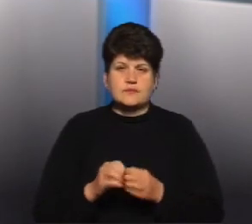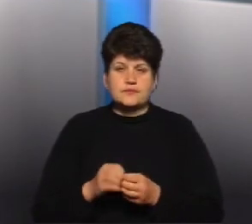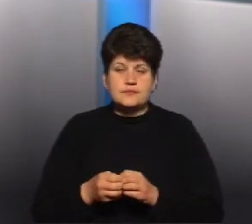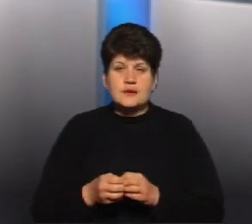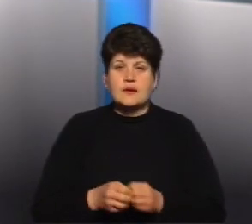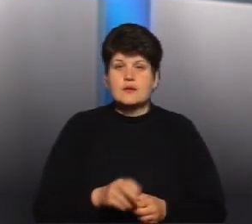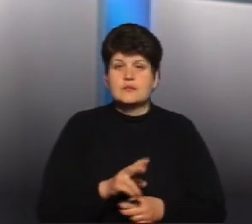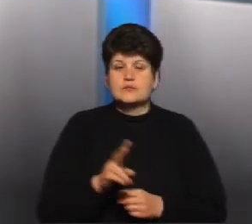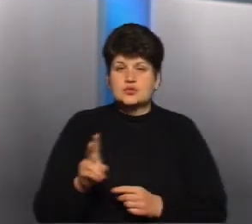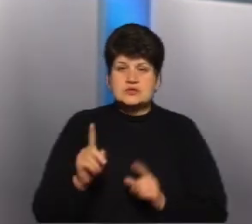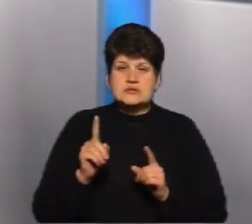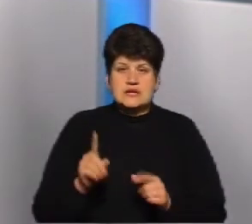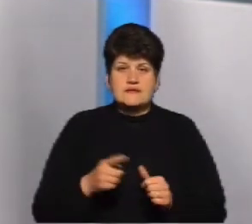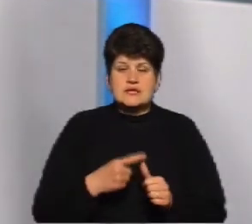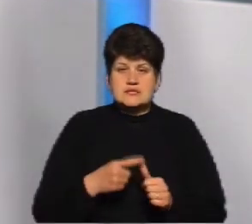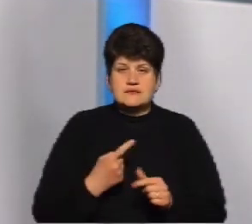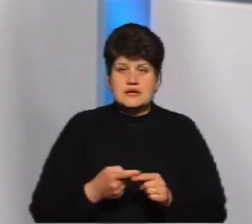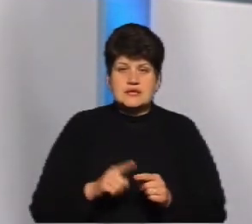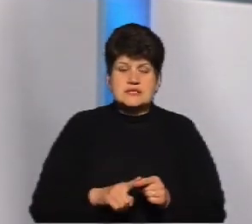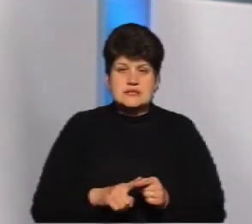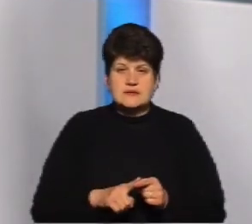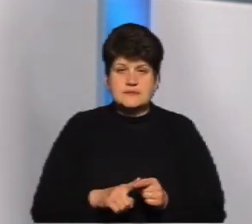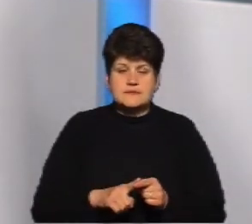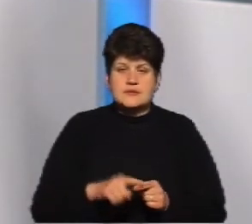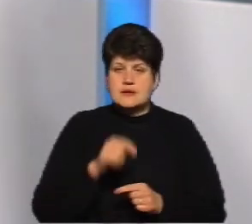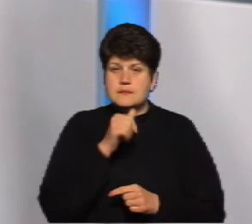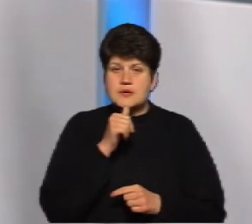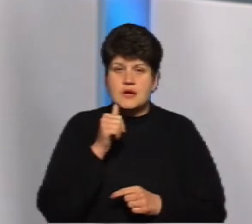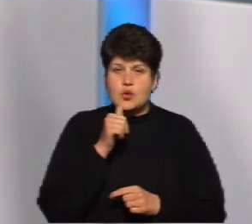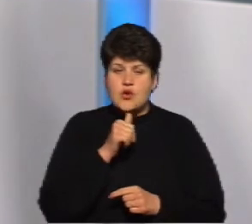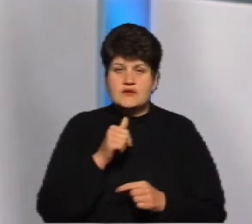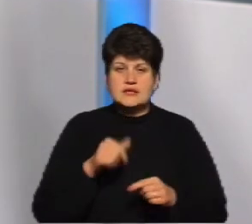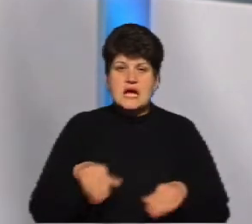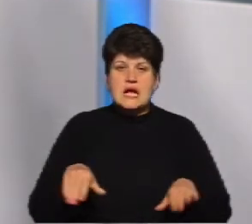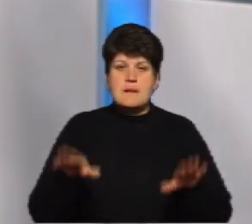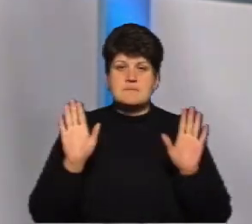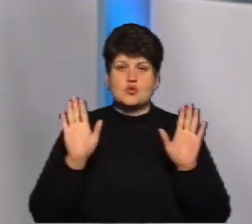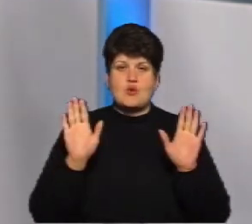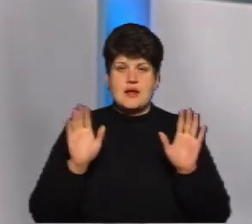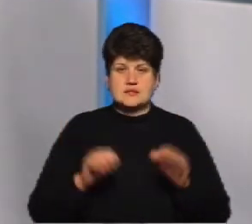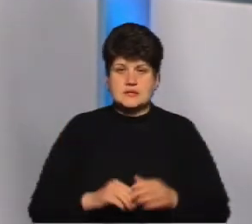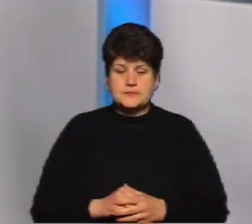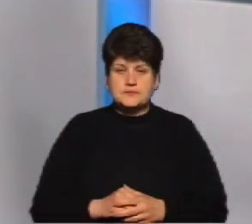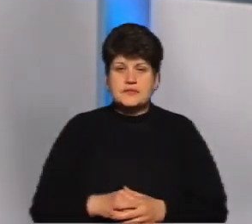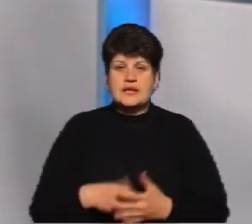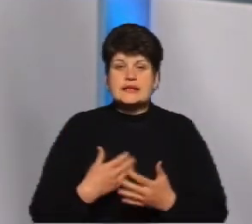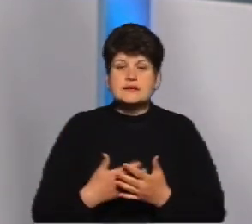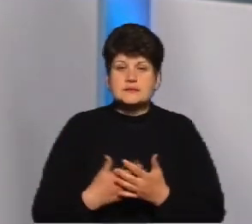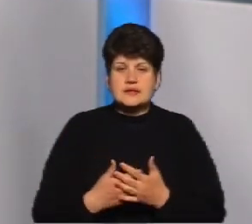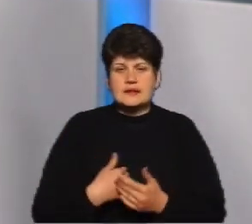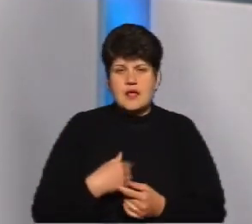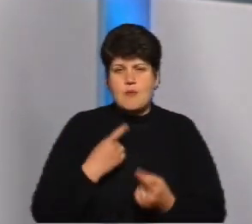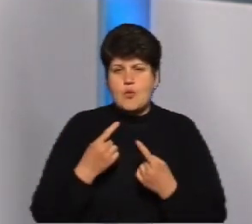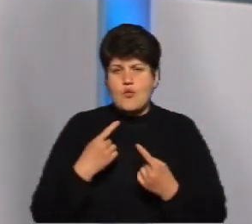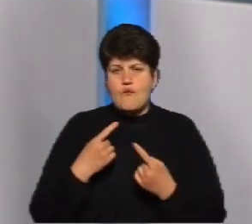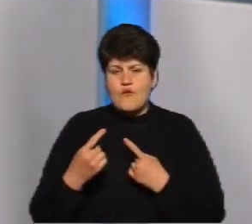навіть називає це так, прихована капітуляція. От нам нібито